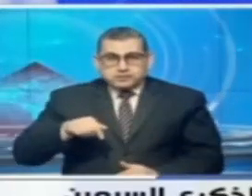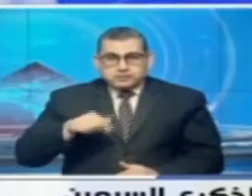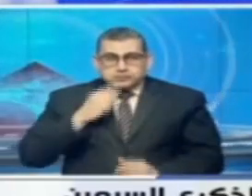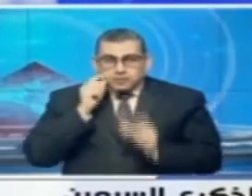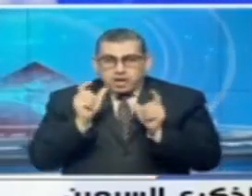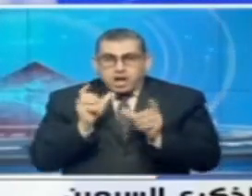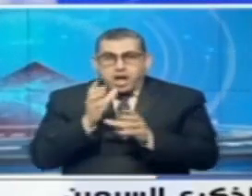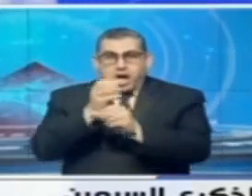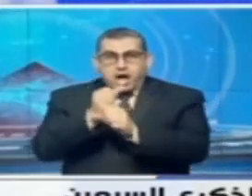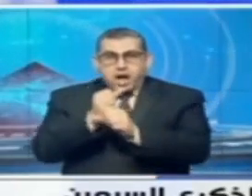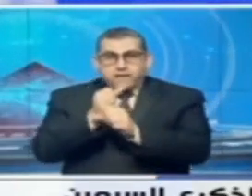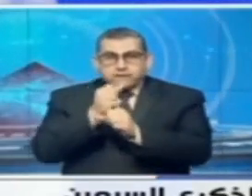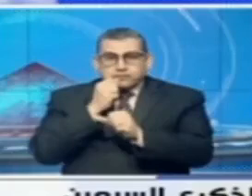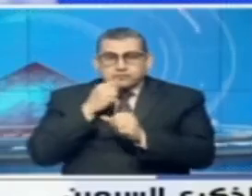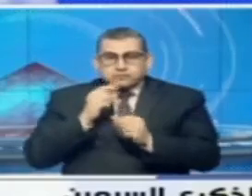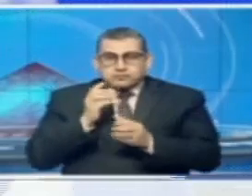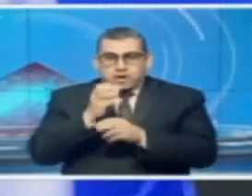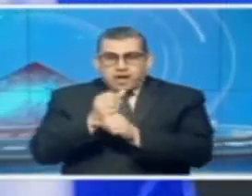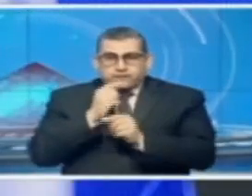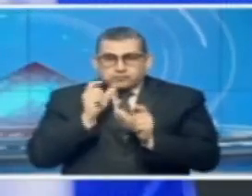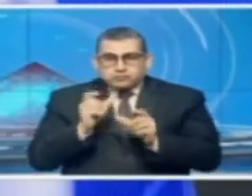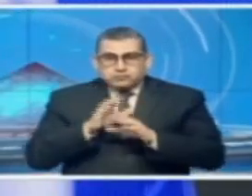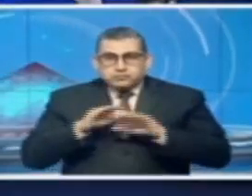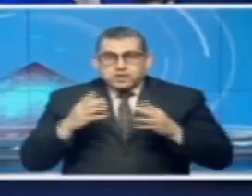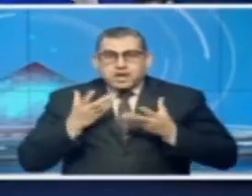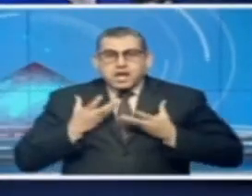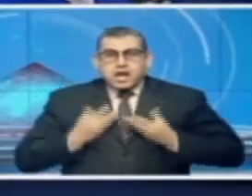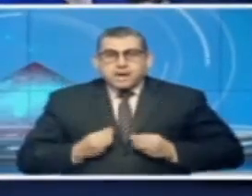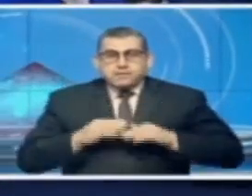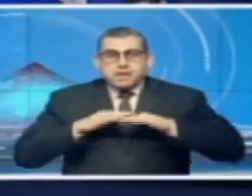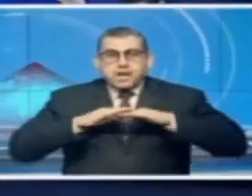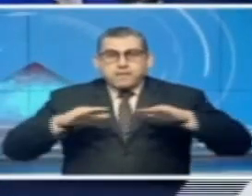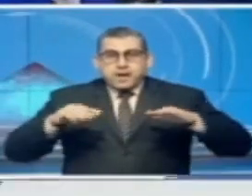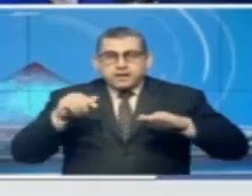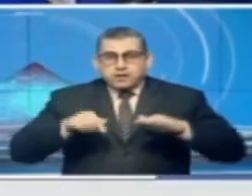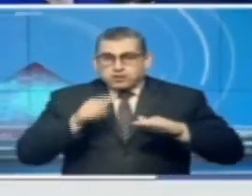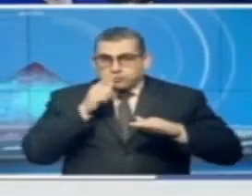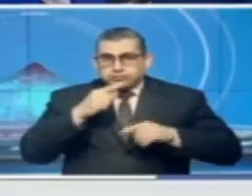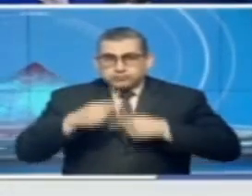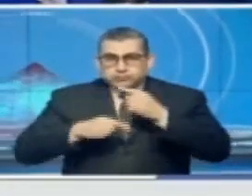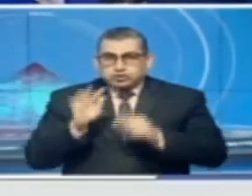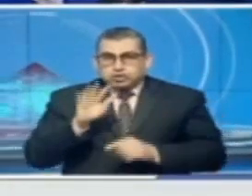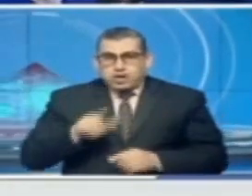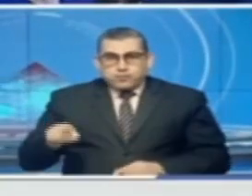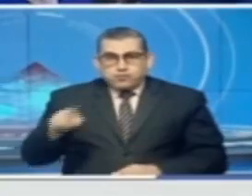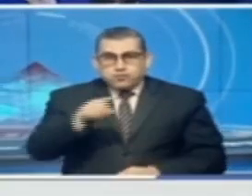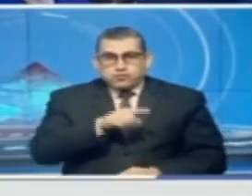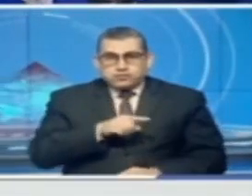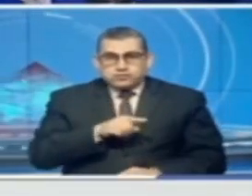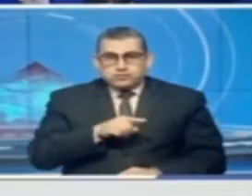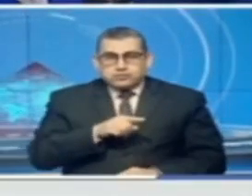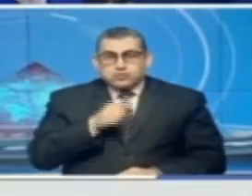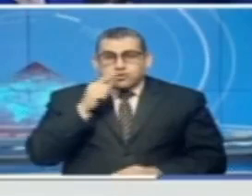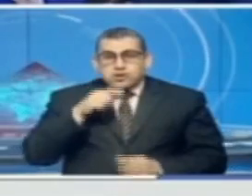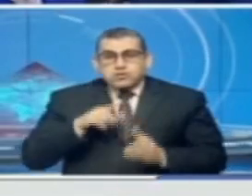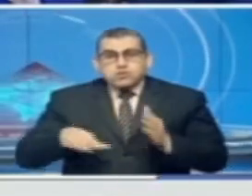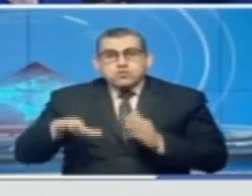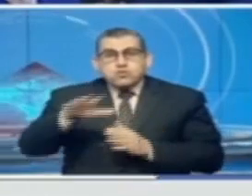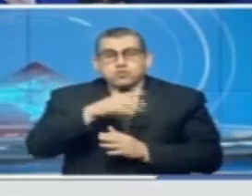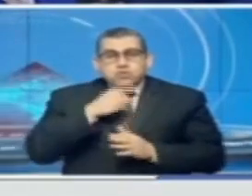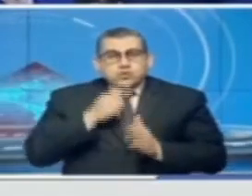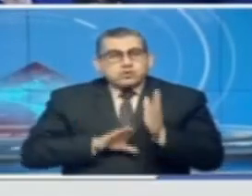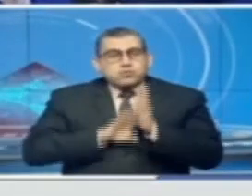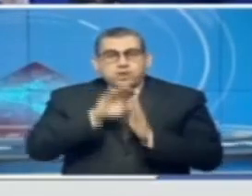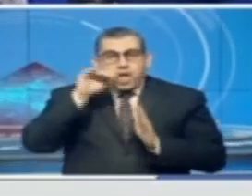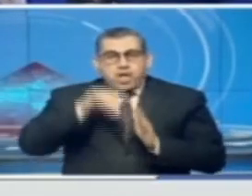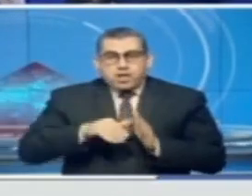المحافظة على بقائها وحفظ الأمن والأمان لمواطنيها، وهذا لن